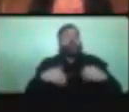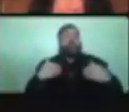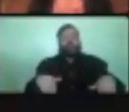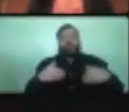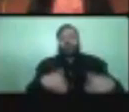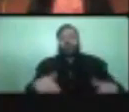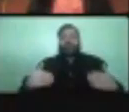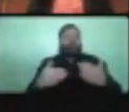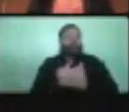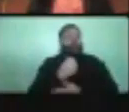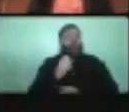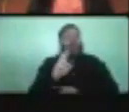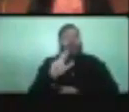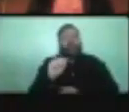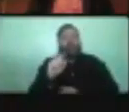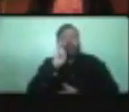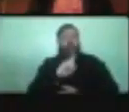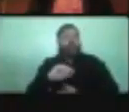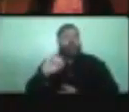viwanja vya riadha.